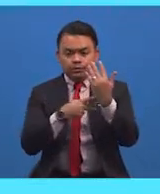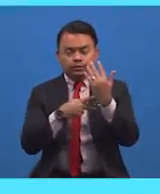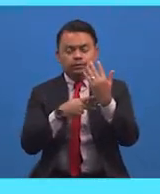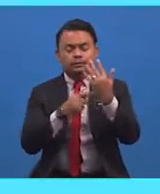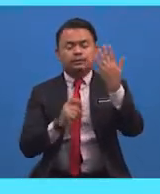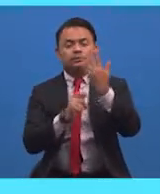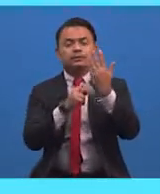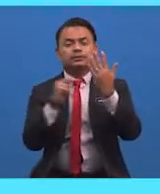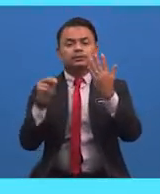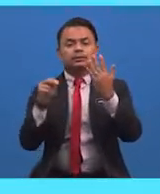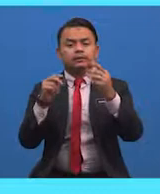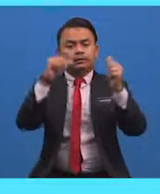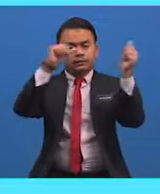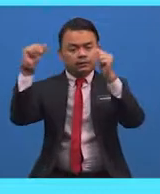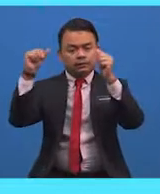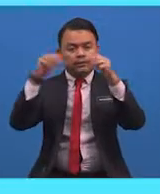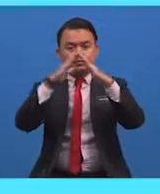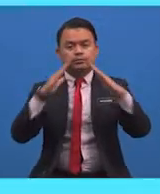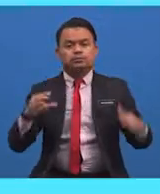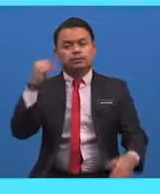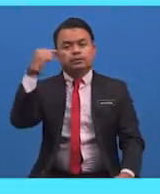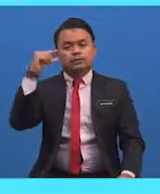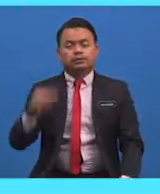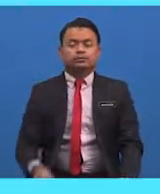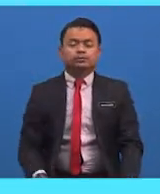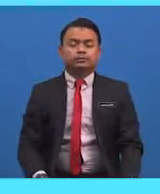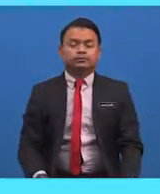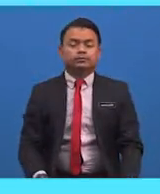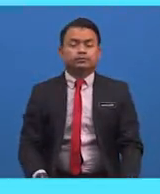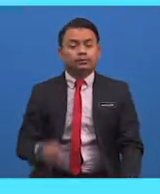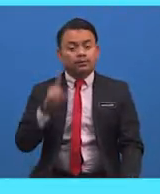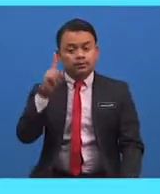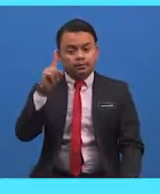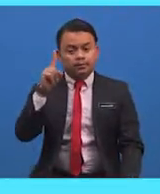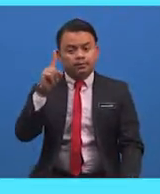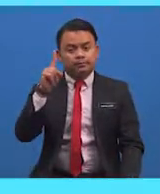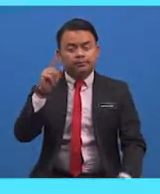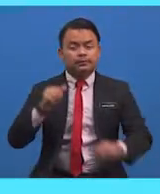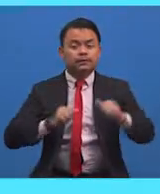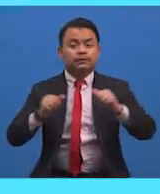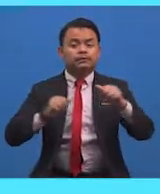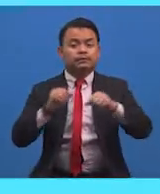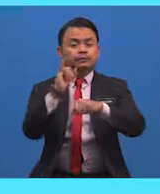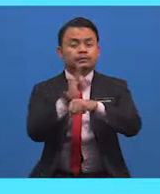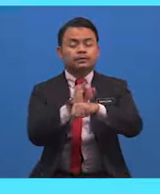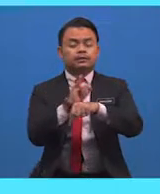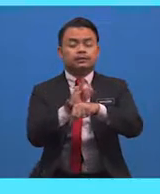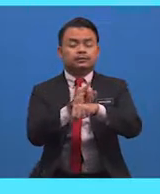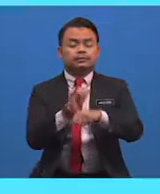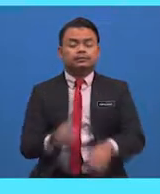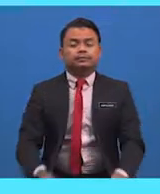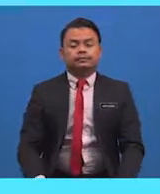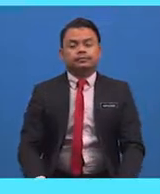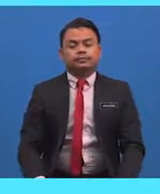pertama, pertambahan gas rumah hijau adalah kegiatan perindustrian. Kegiatan ini